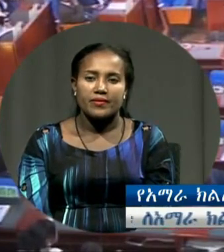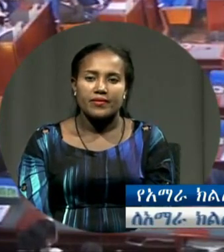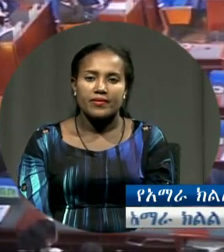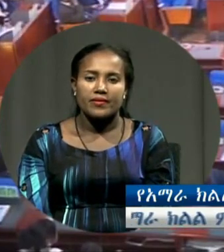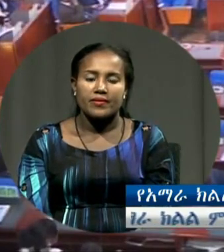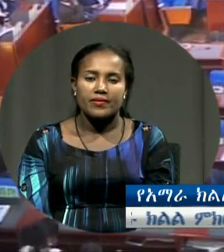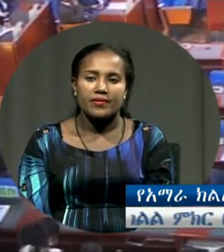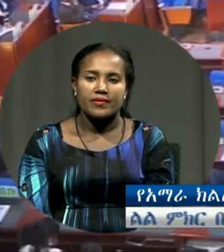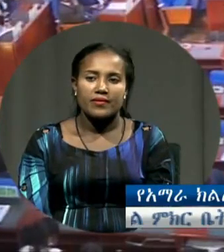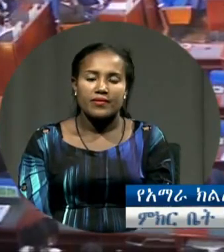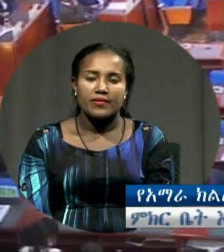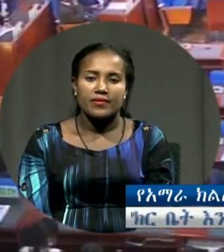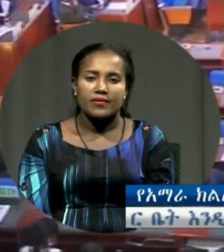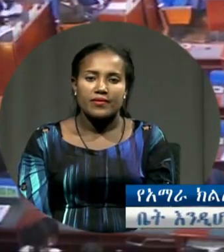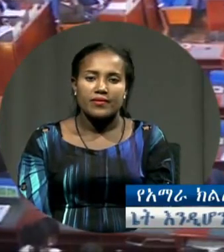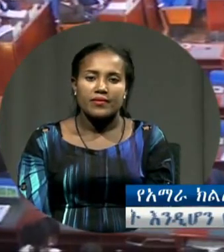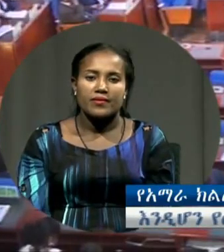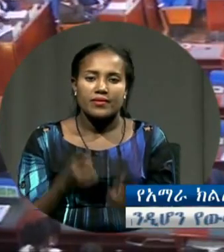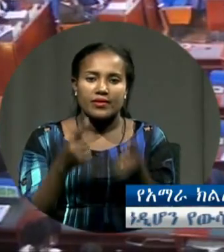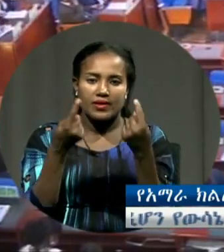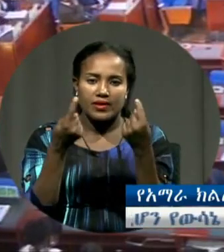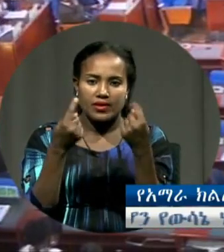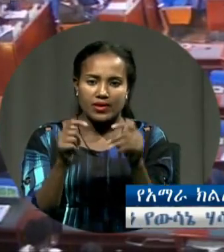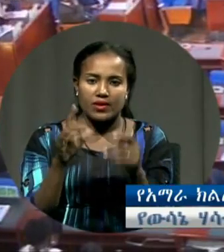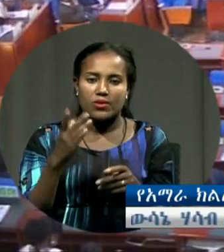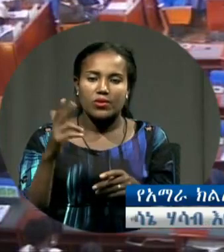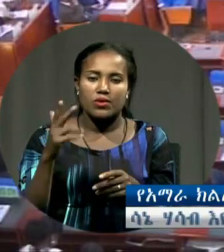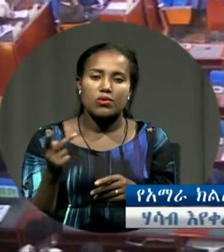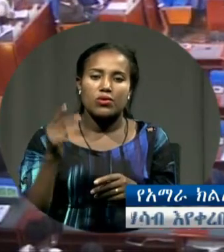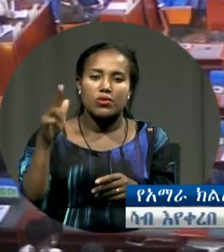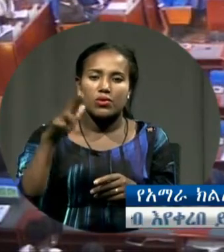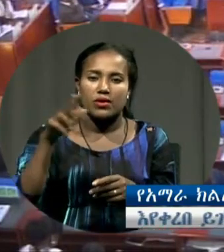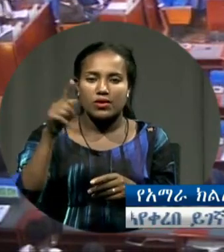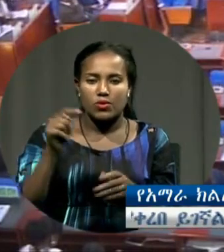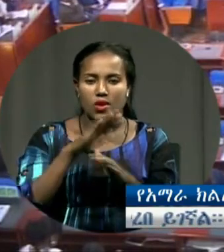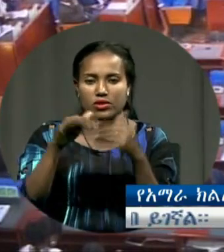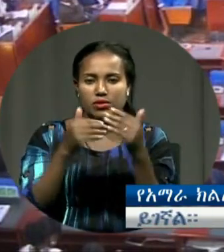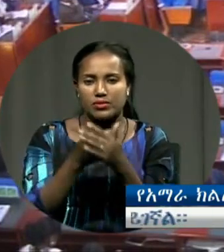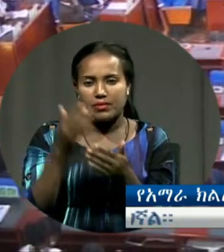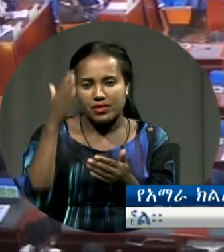ያው የጥረት ኮርፖሬት ያው ሁላችን እንደምናውቀው